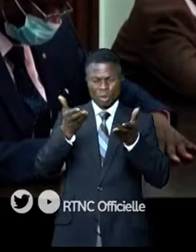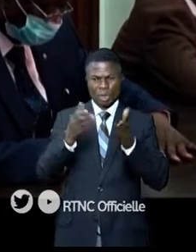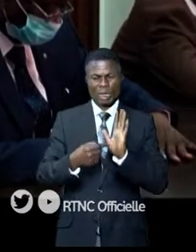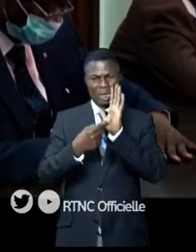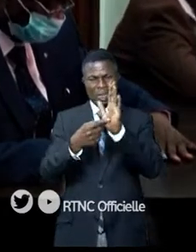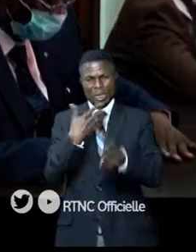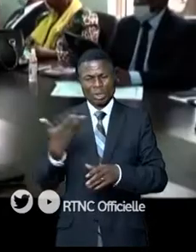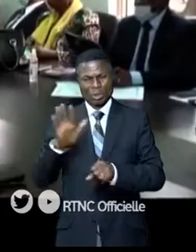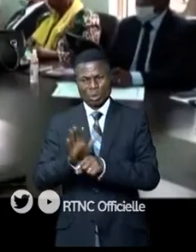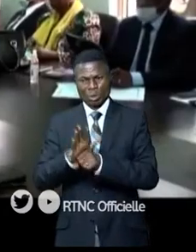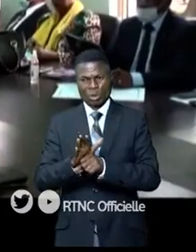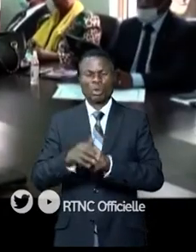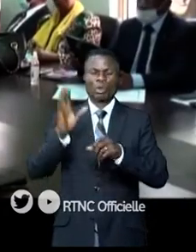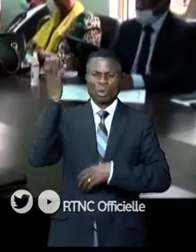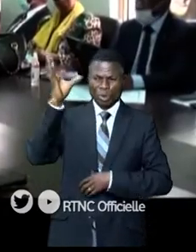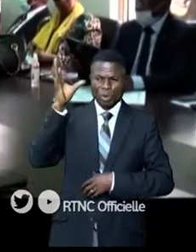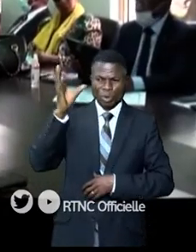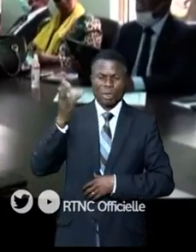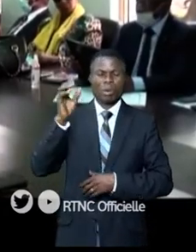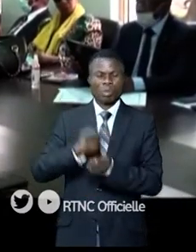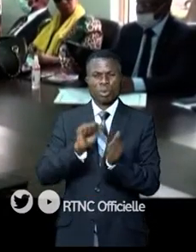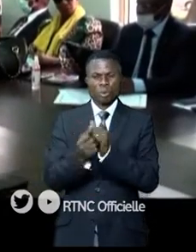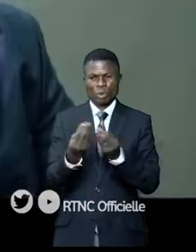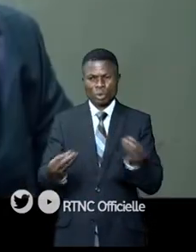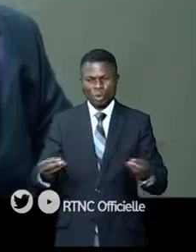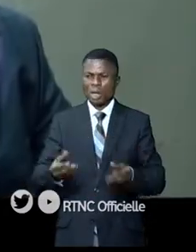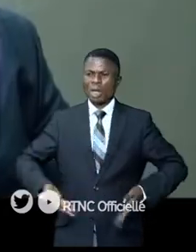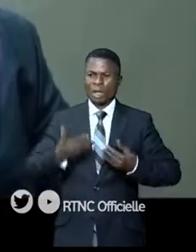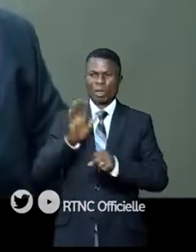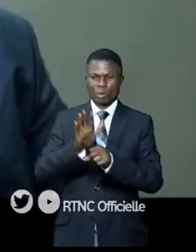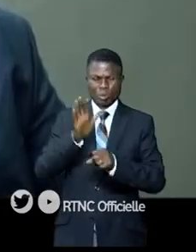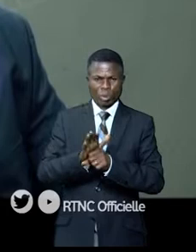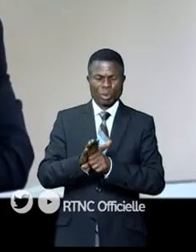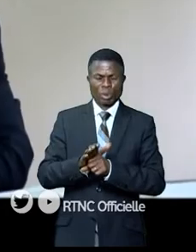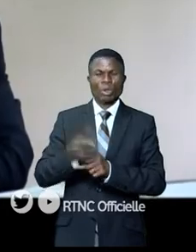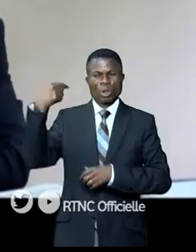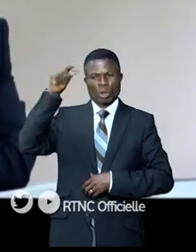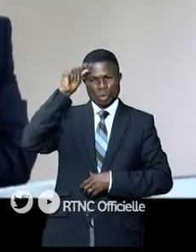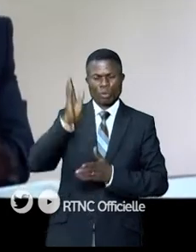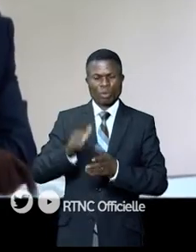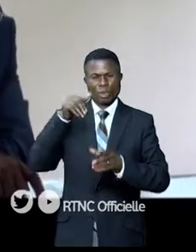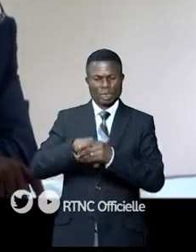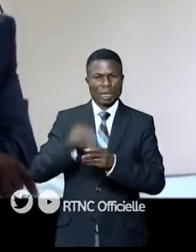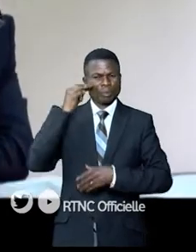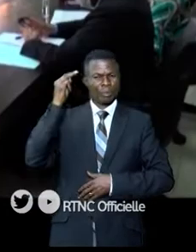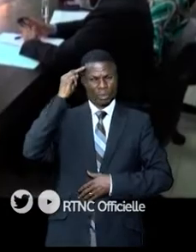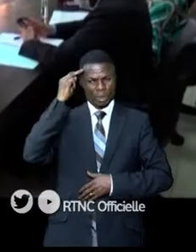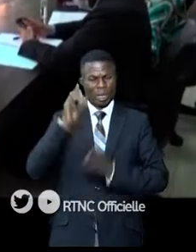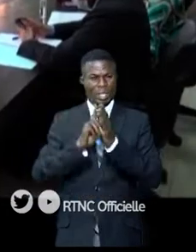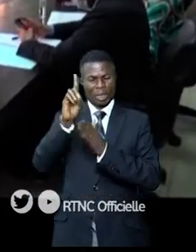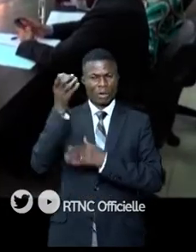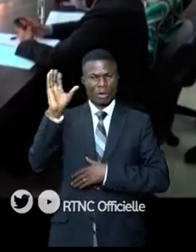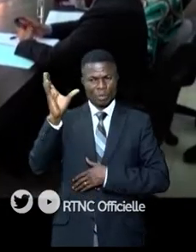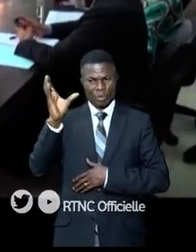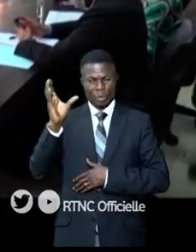de la base paysanne, ne pouvaient que s'en réjouir et saluer cette initiative du gouvernement à travers les ministères du développement